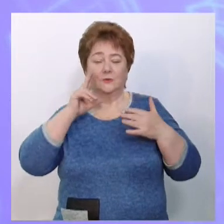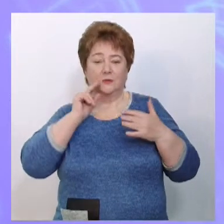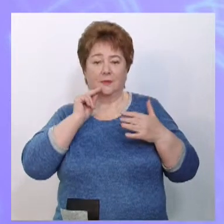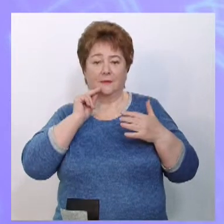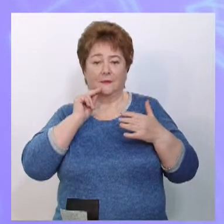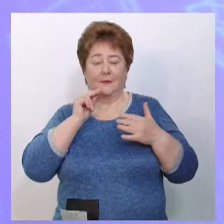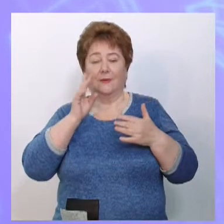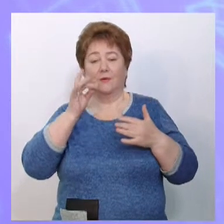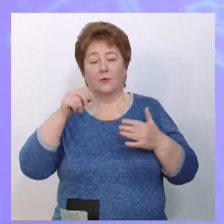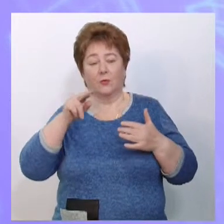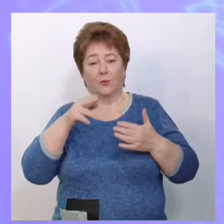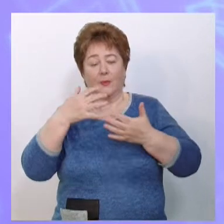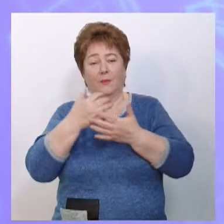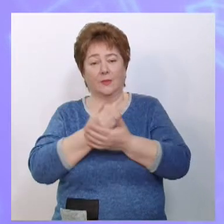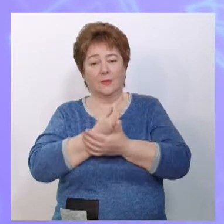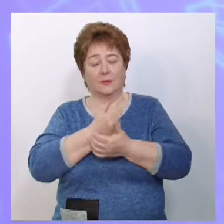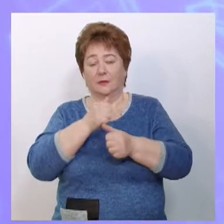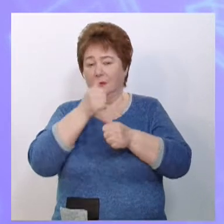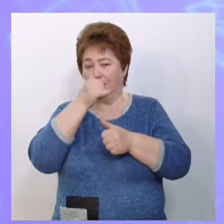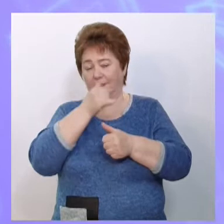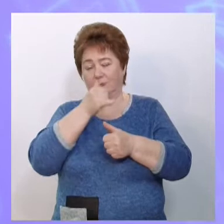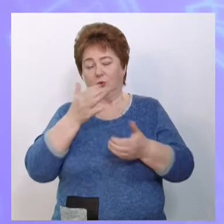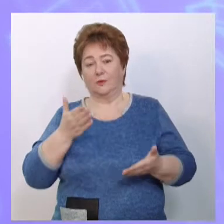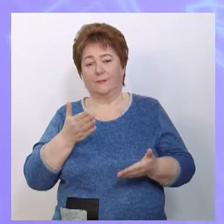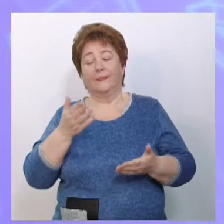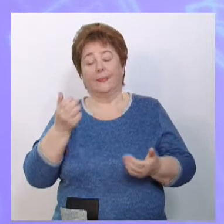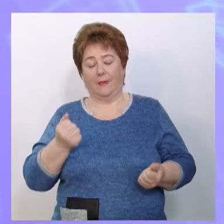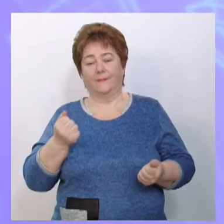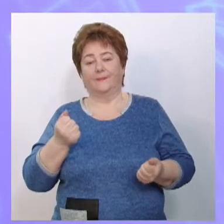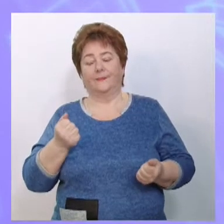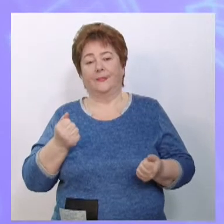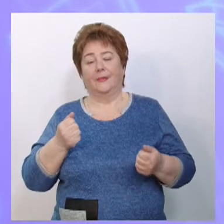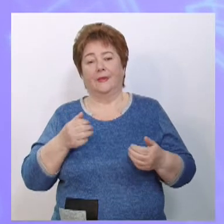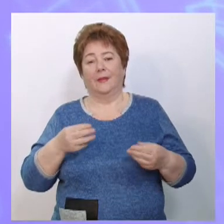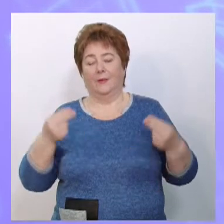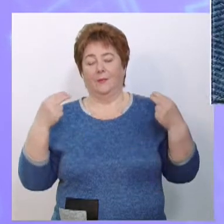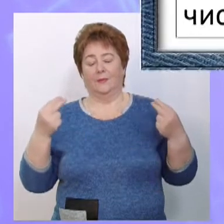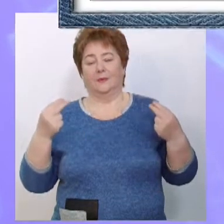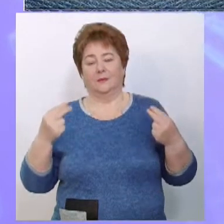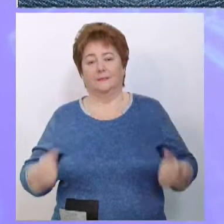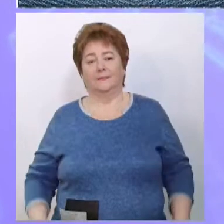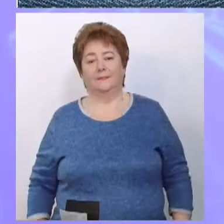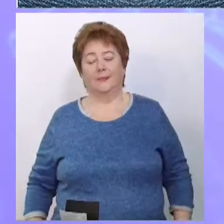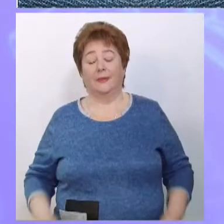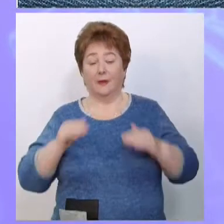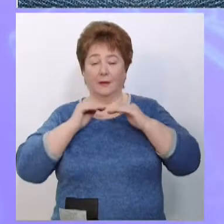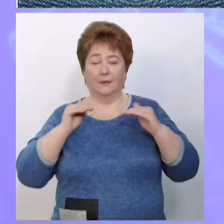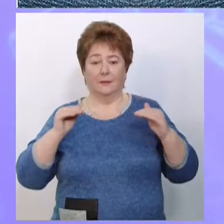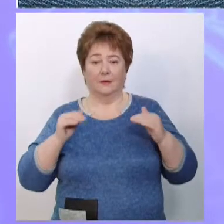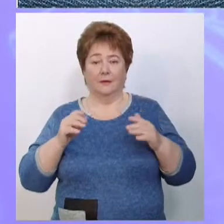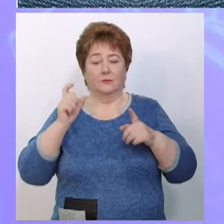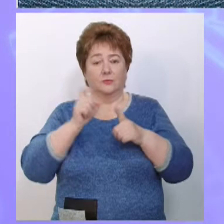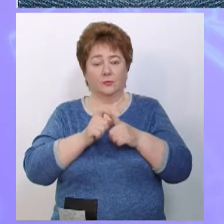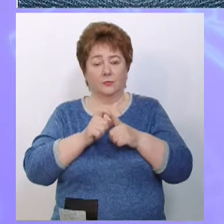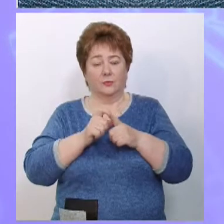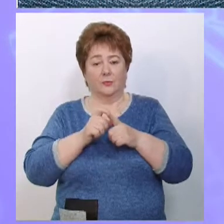числа род определить нельзя. Да. Замечательно. Ребята, к